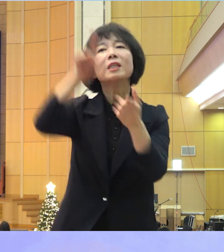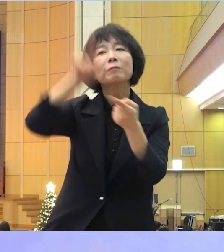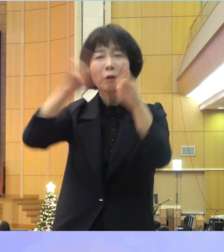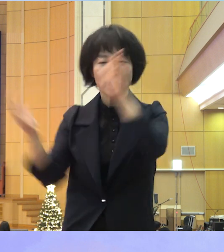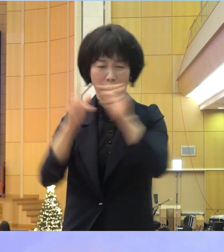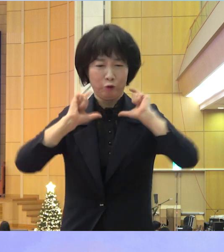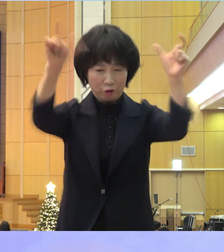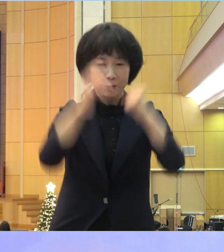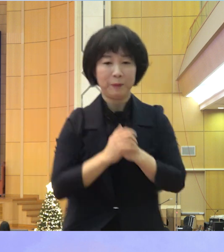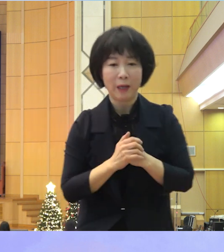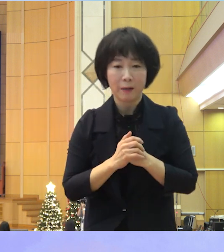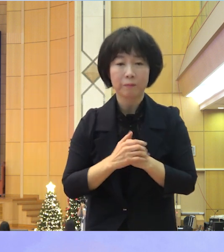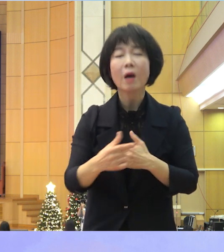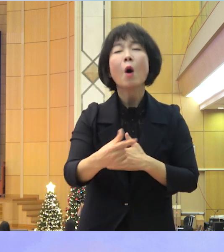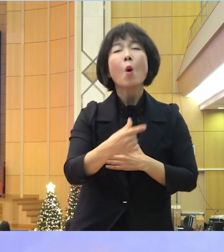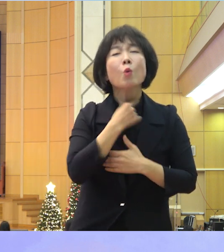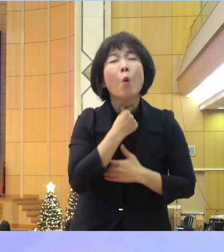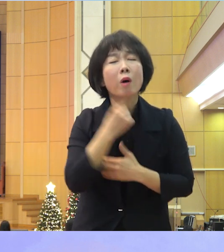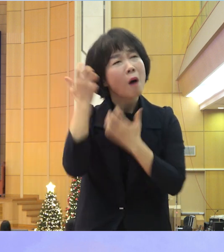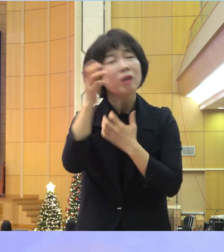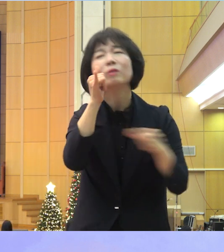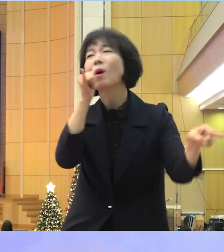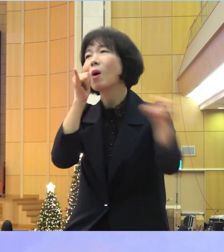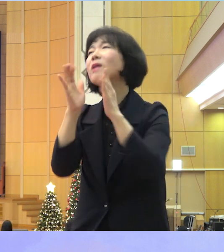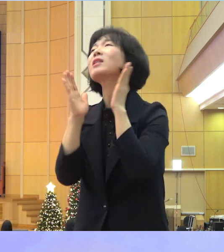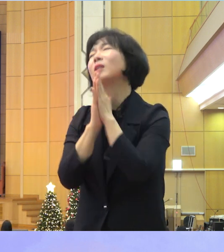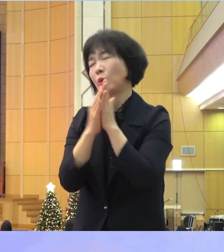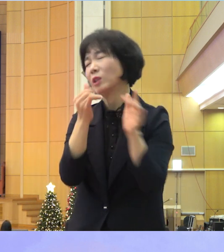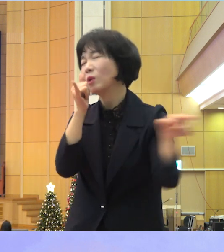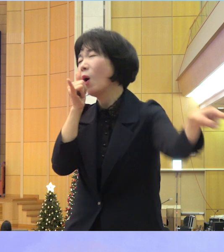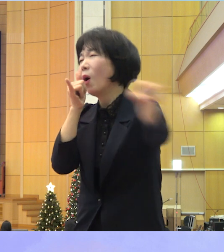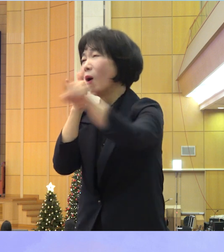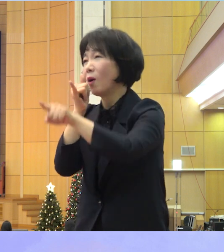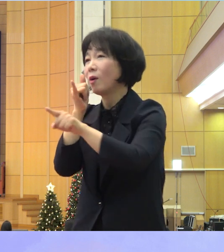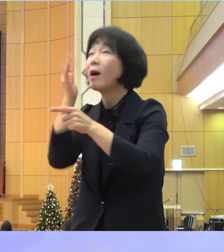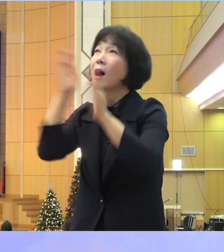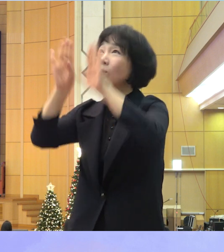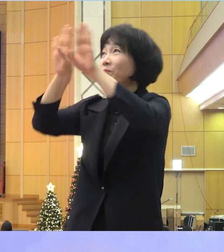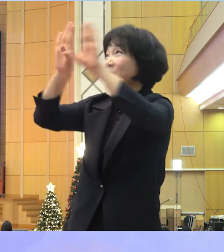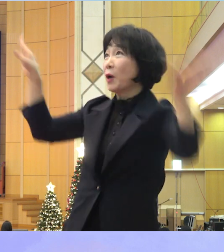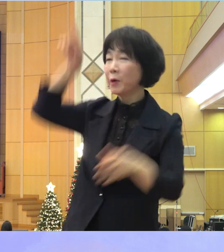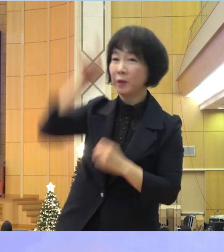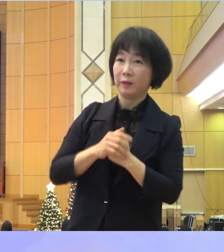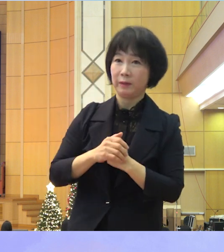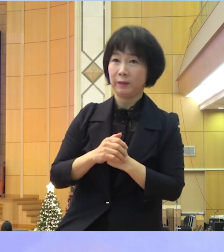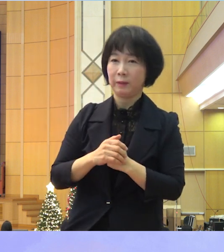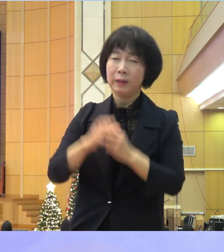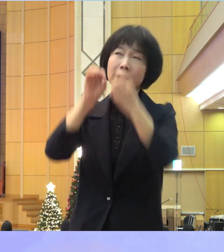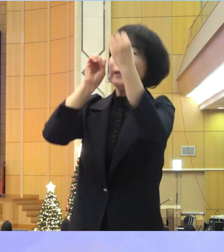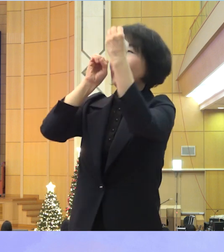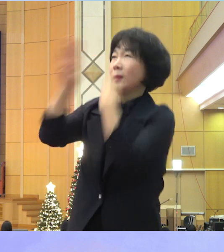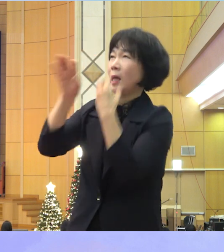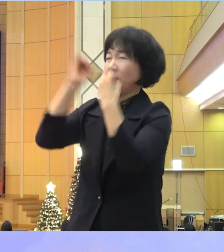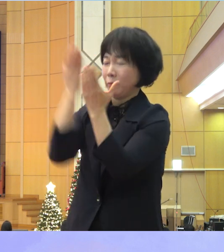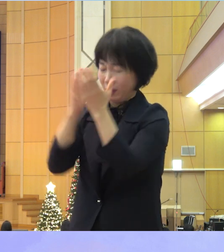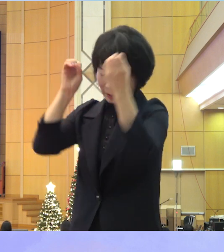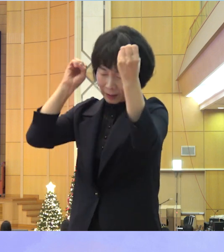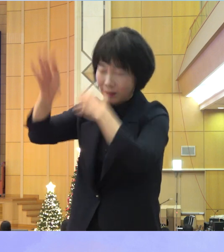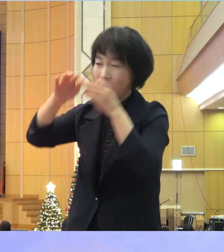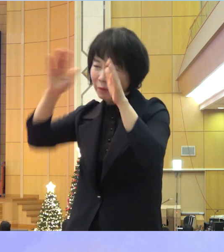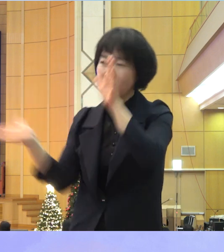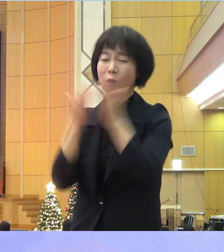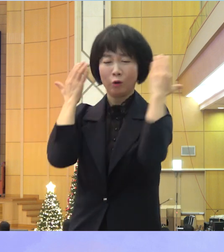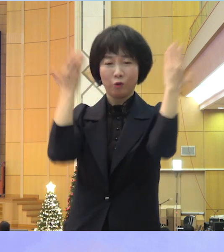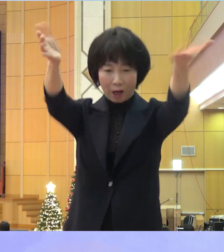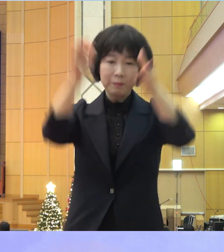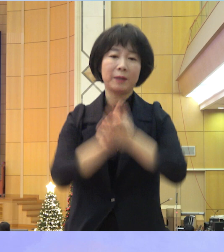믿음대로 될지어다. 소원하는 바, 주님께 기도하는 바, 하늘 문을 열어놓으시고 응답하옵소서.